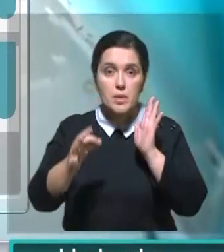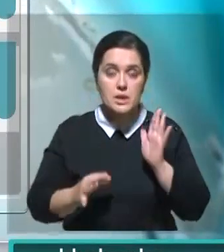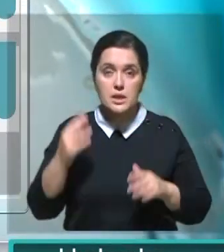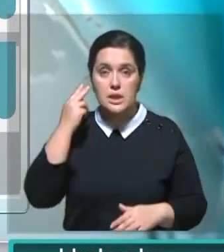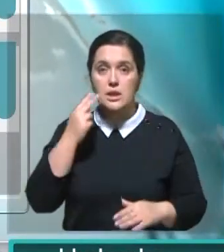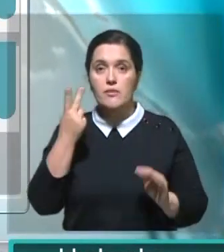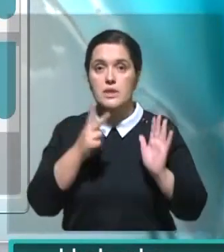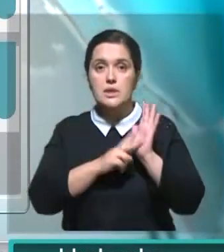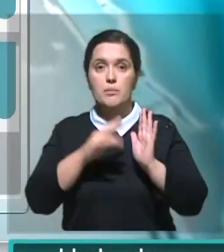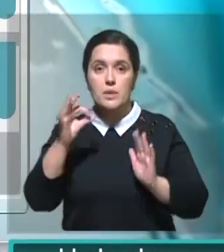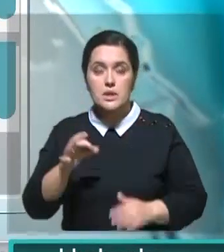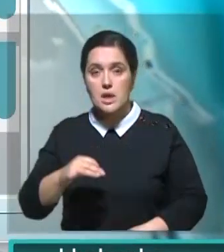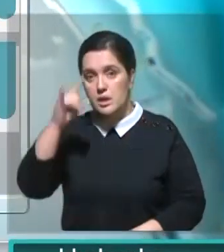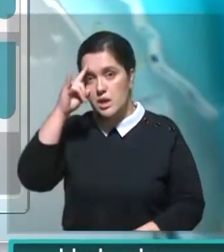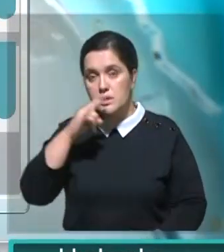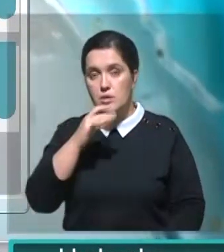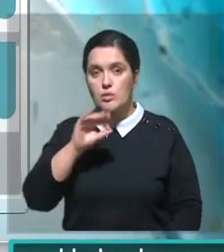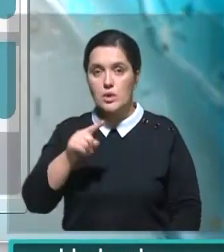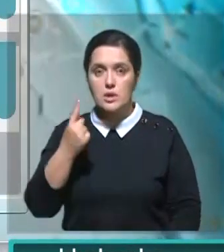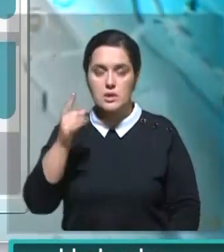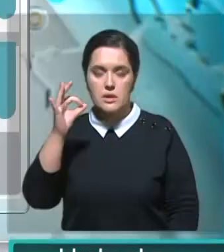29%, в Китае 27%, а в Казахстане